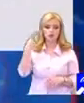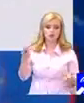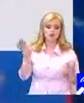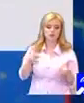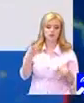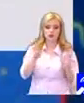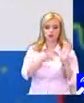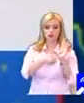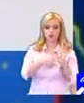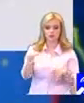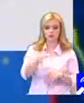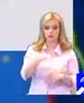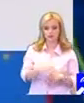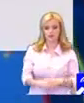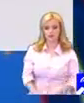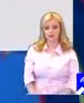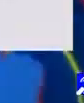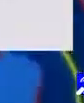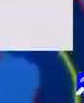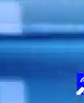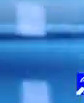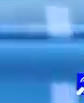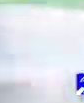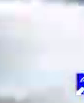la 27 de bani.